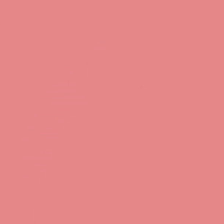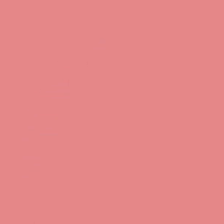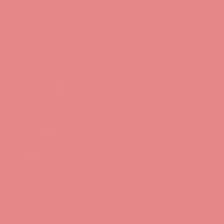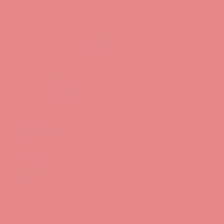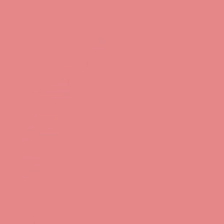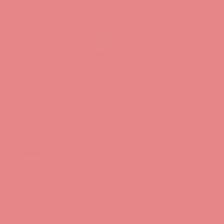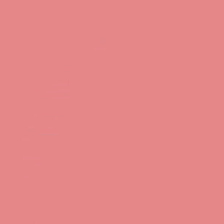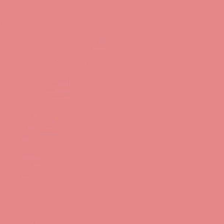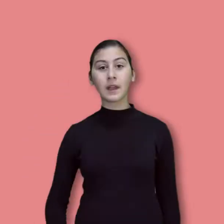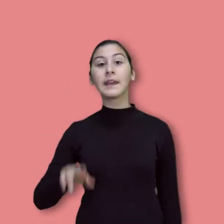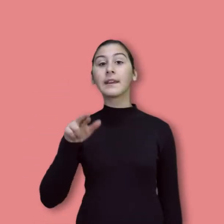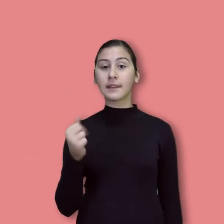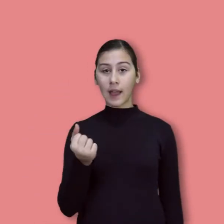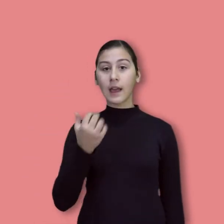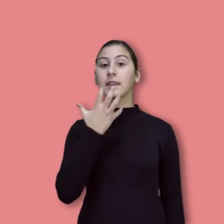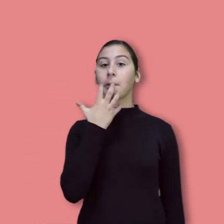და თბილი ქუდი.